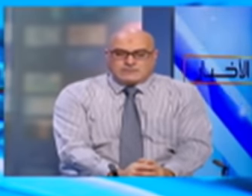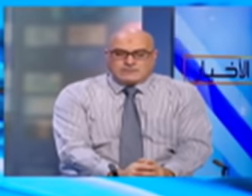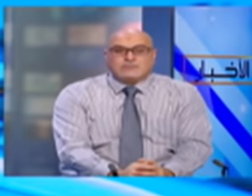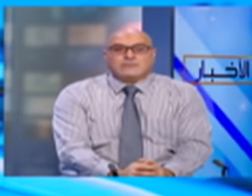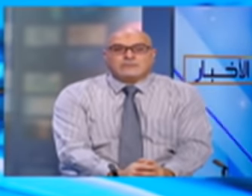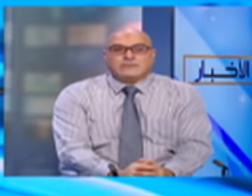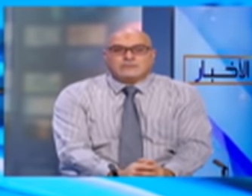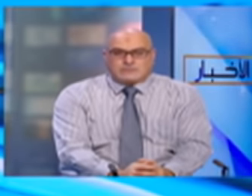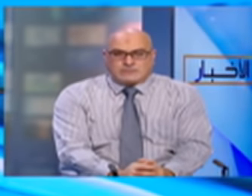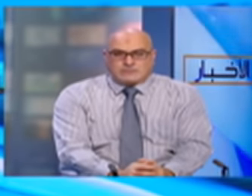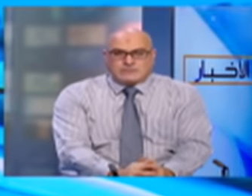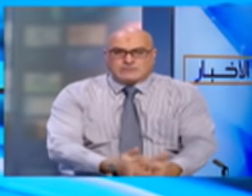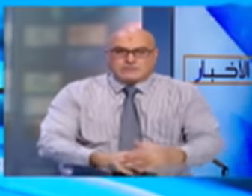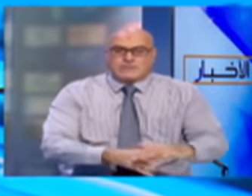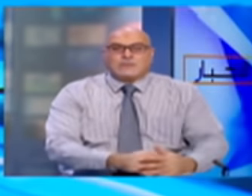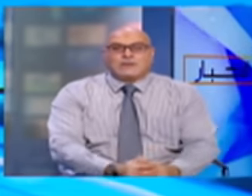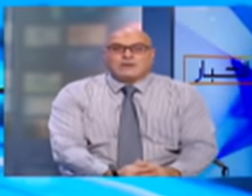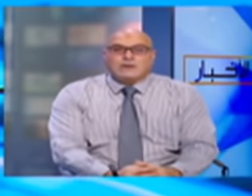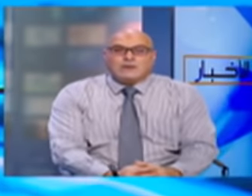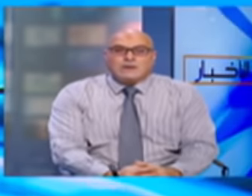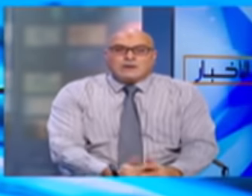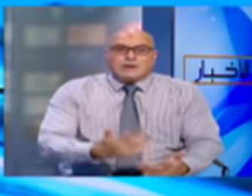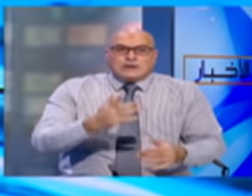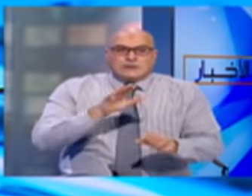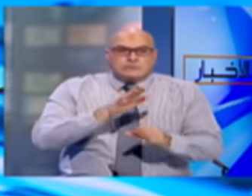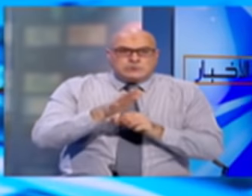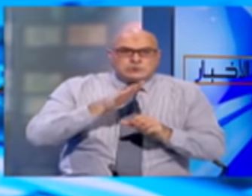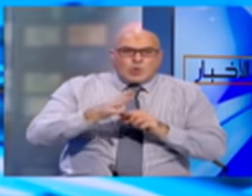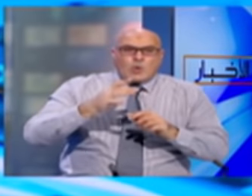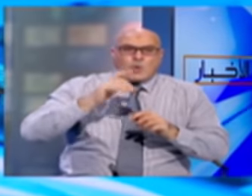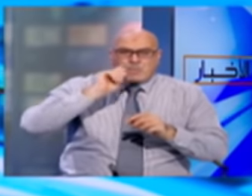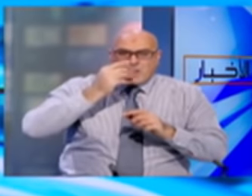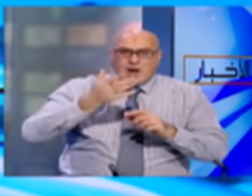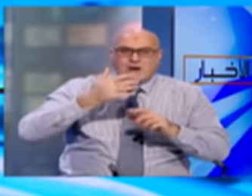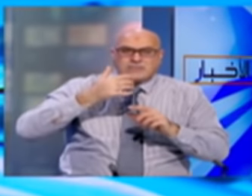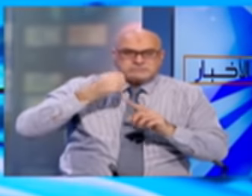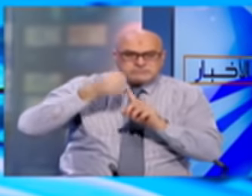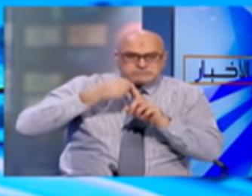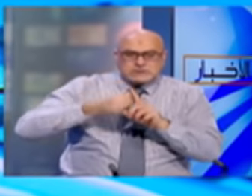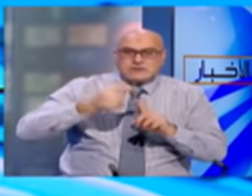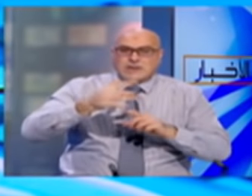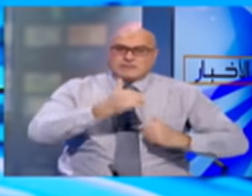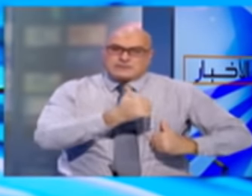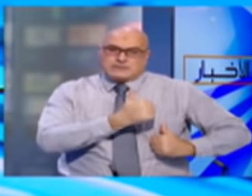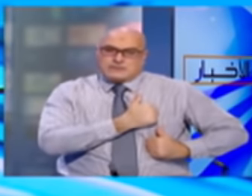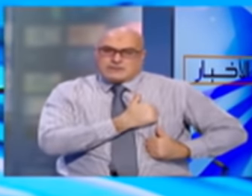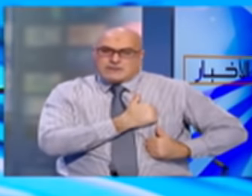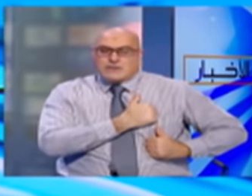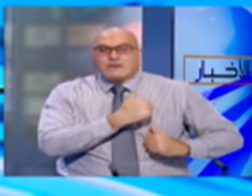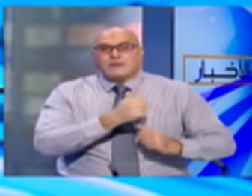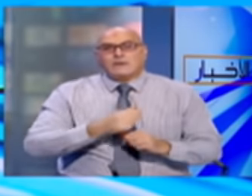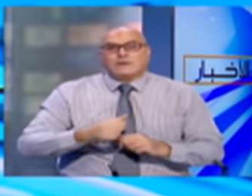في موضوع آخر، وفي إطار المهام والجهود الإنسانية التي تقوم بها وحدات الجيش الوطني